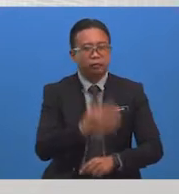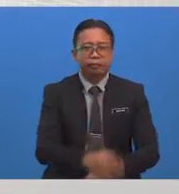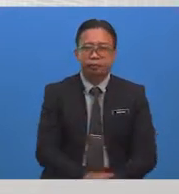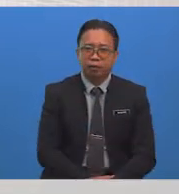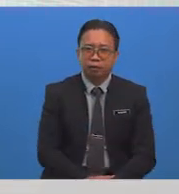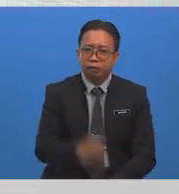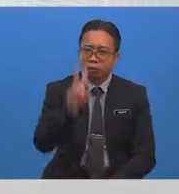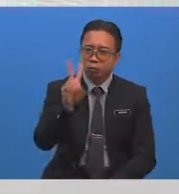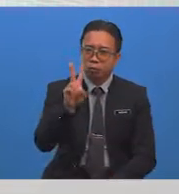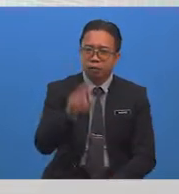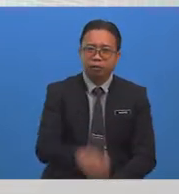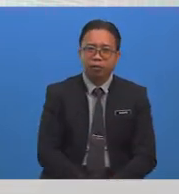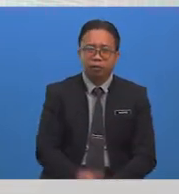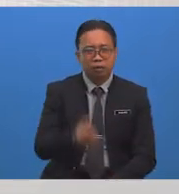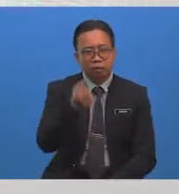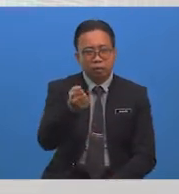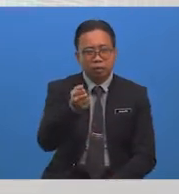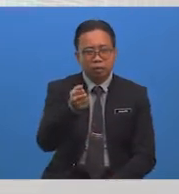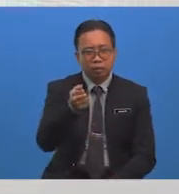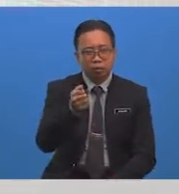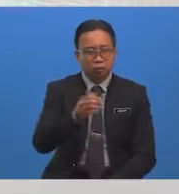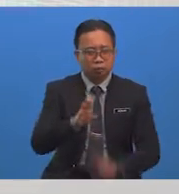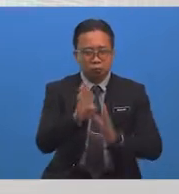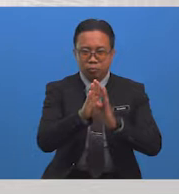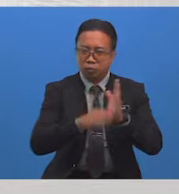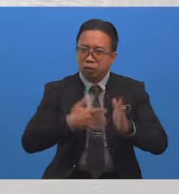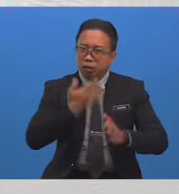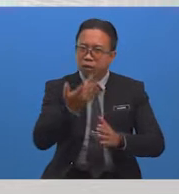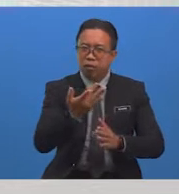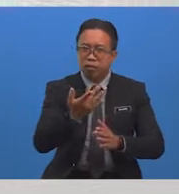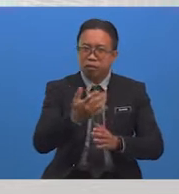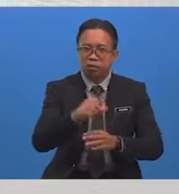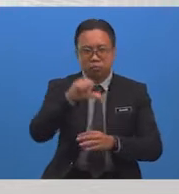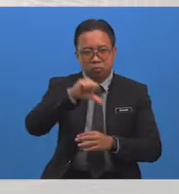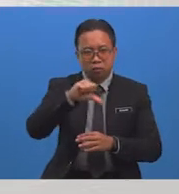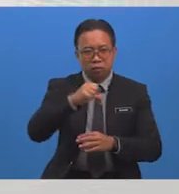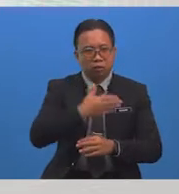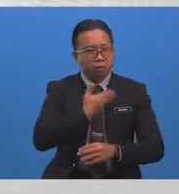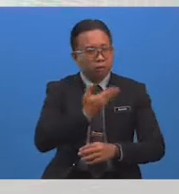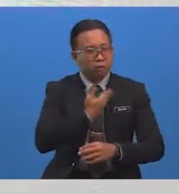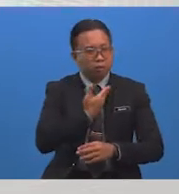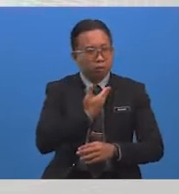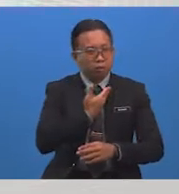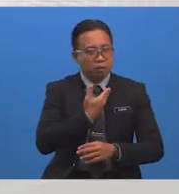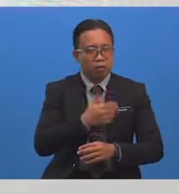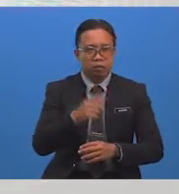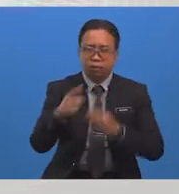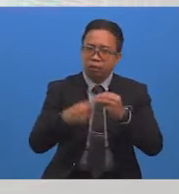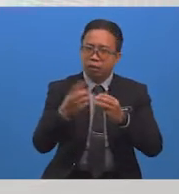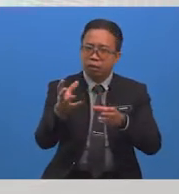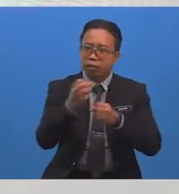dua kamu berasa kecewa gembira apabila kamu mendapat